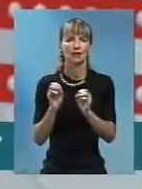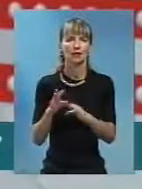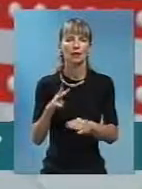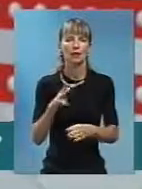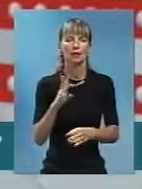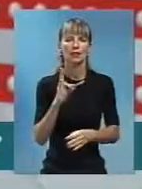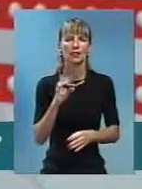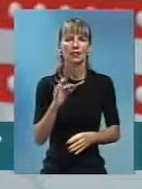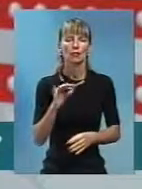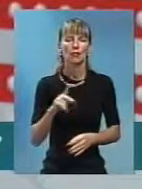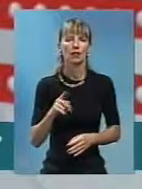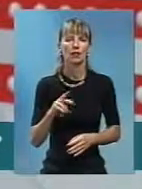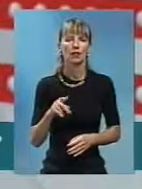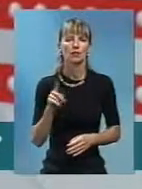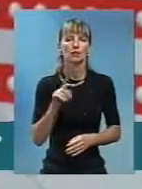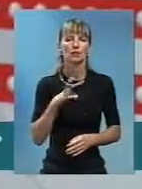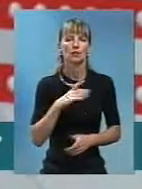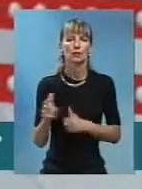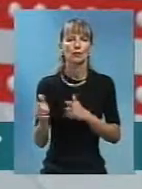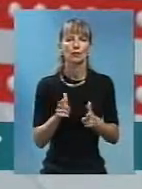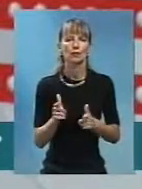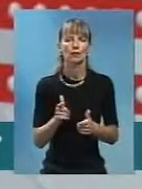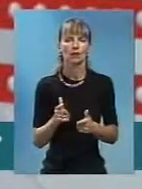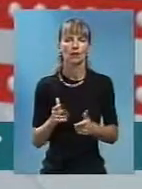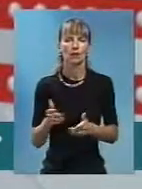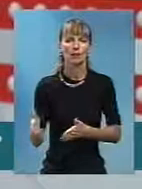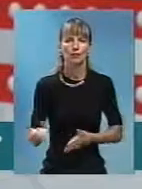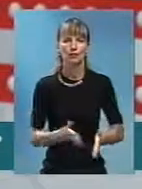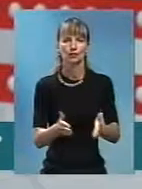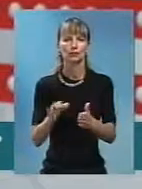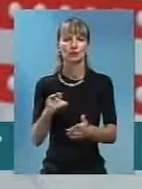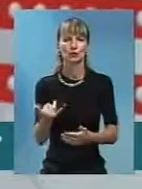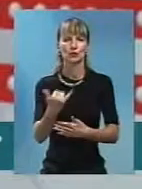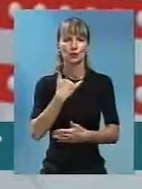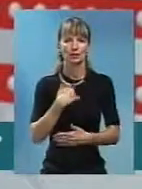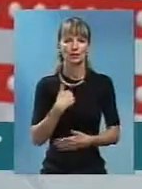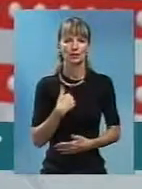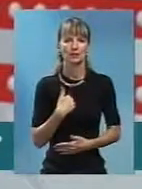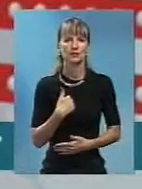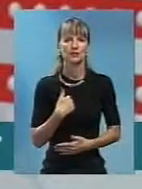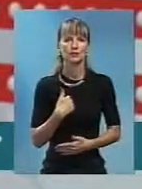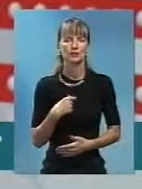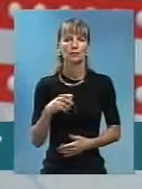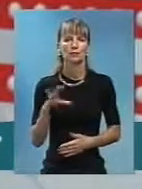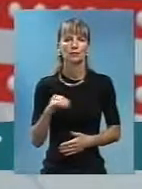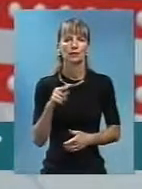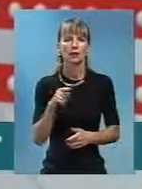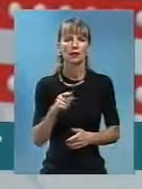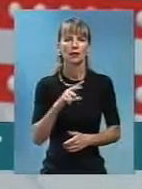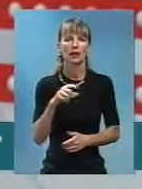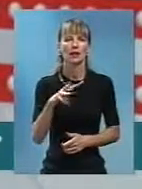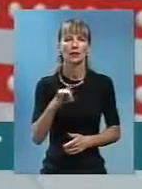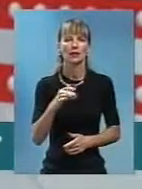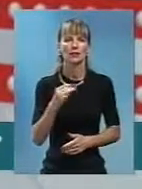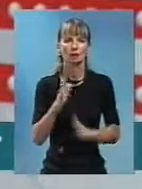лише тому, що вже йому вже було приготовлено маршрут. І він у нас. Під ним Хмельницький молився перед